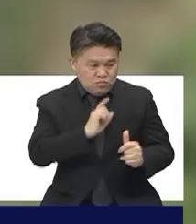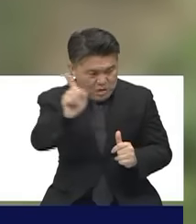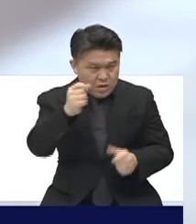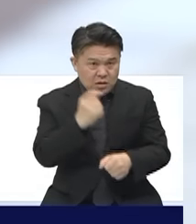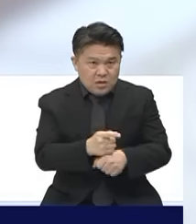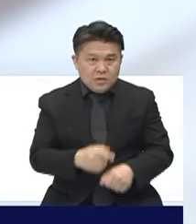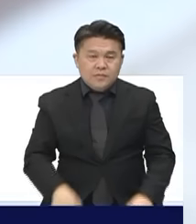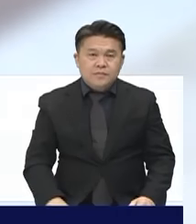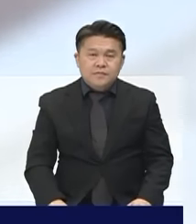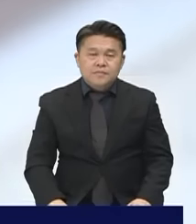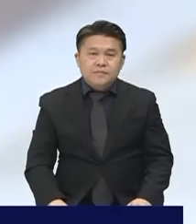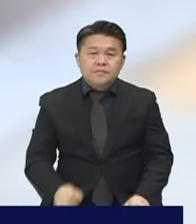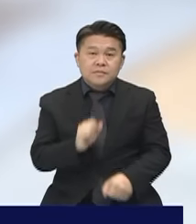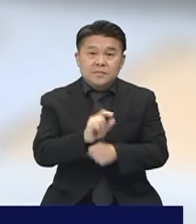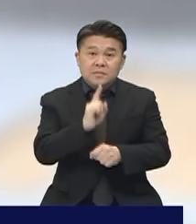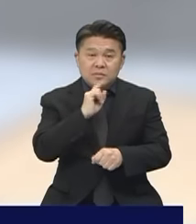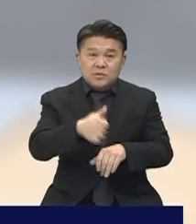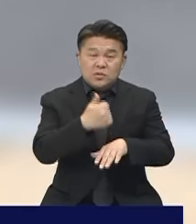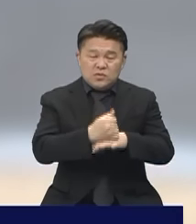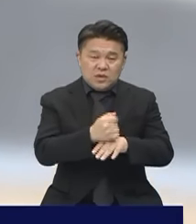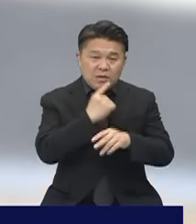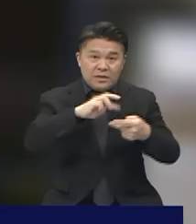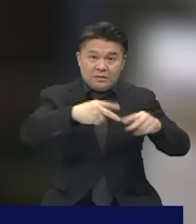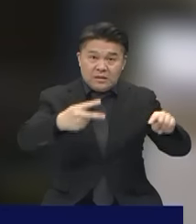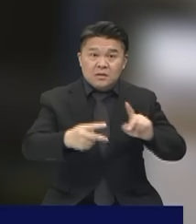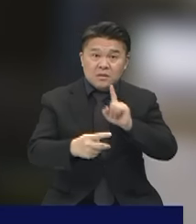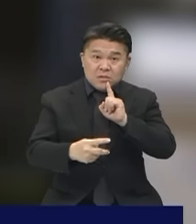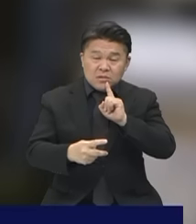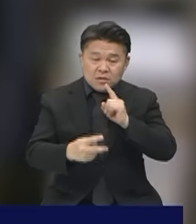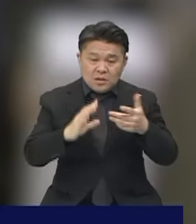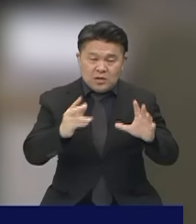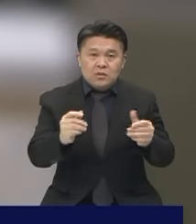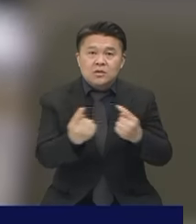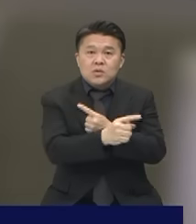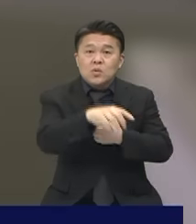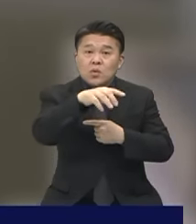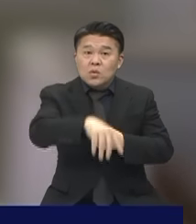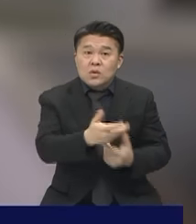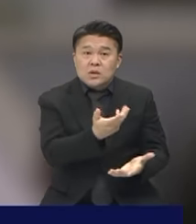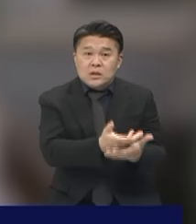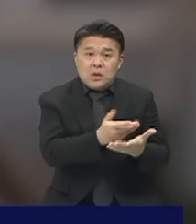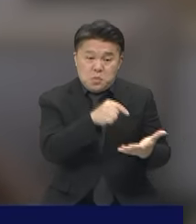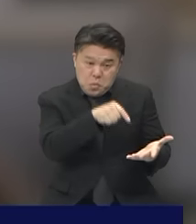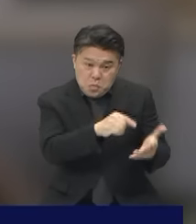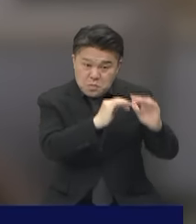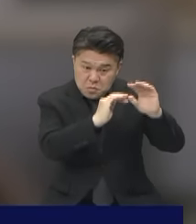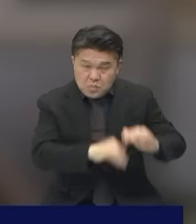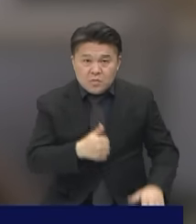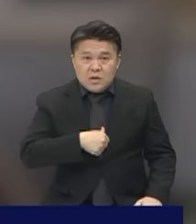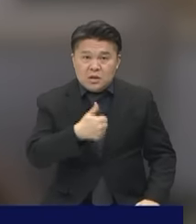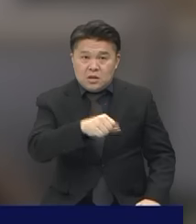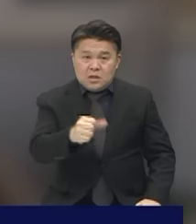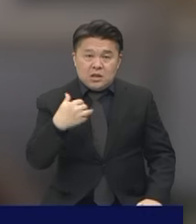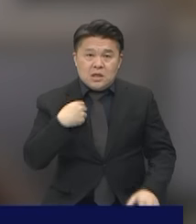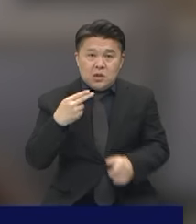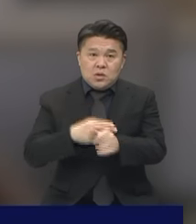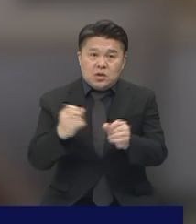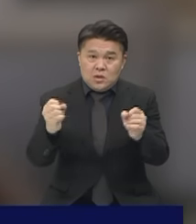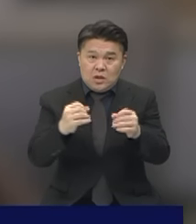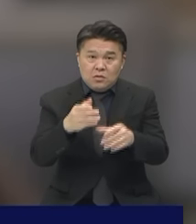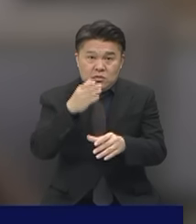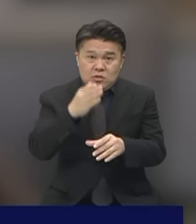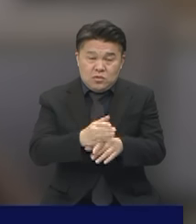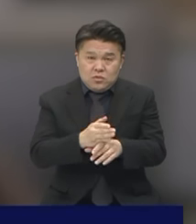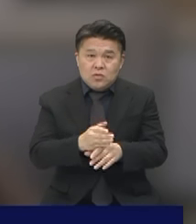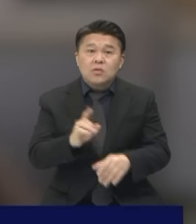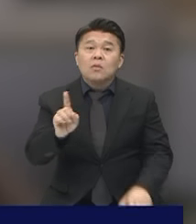상태입니다. 당시 사무관은 왕의 DNA라는 표현이 아동치료기관 자료의 일부이며 자녀의 담임교사와 소통하는